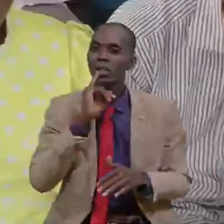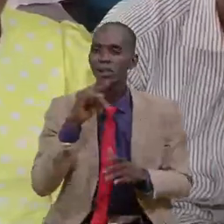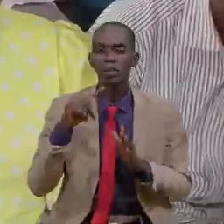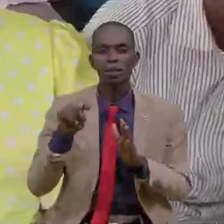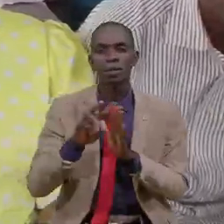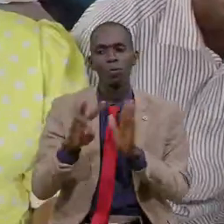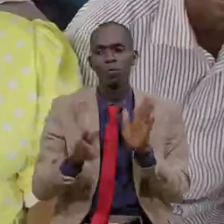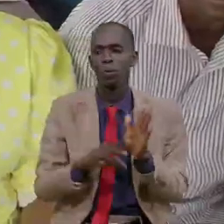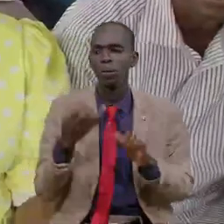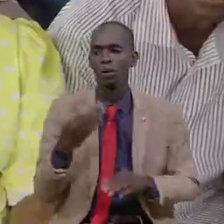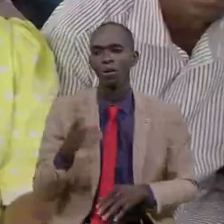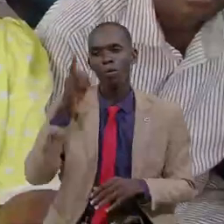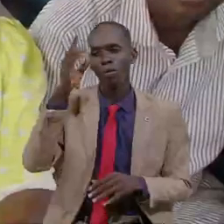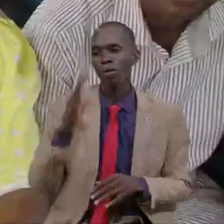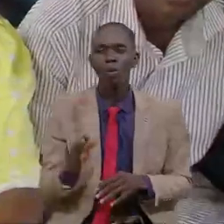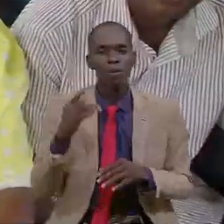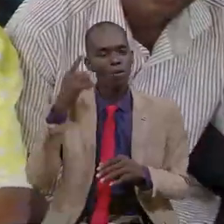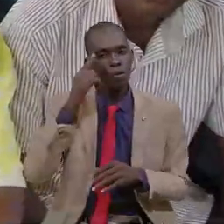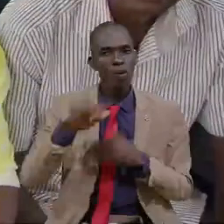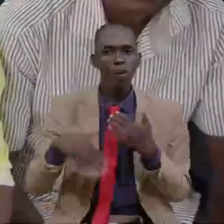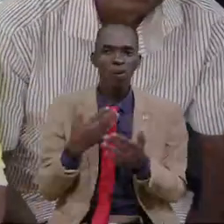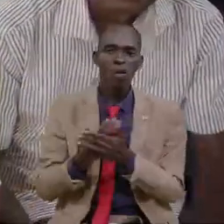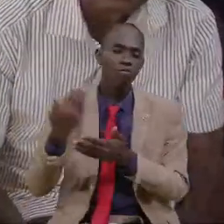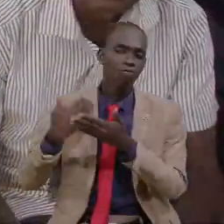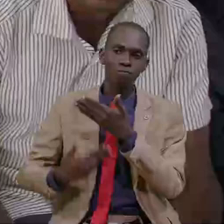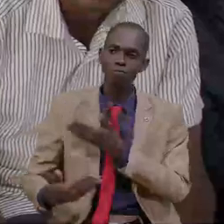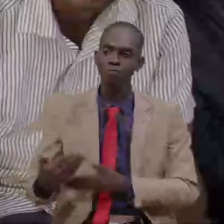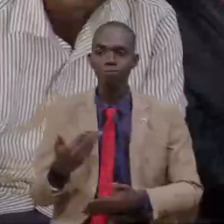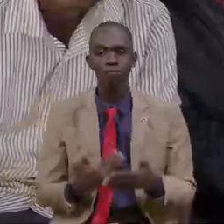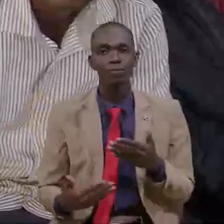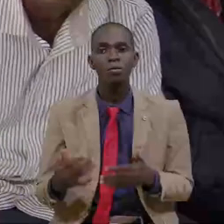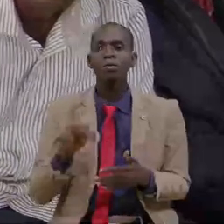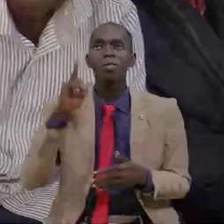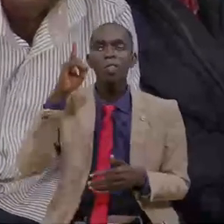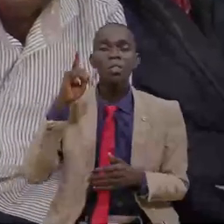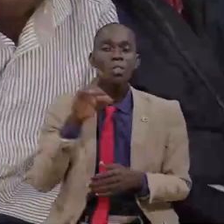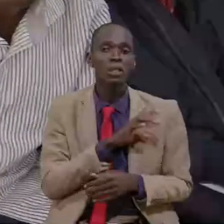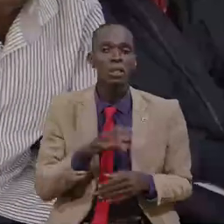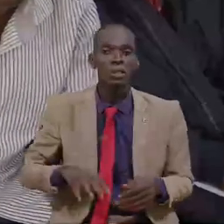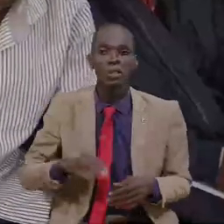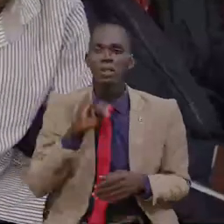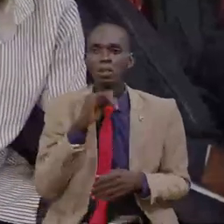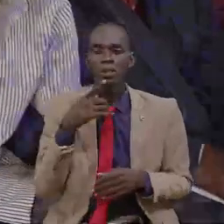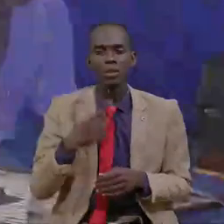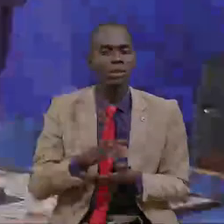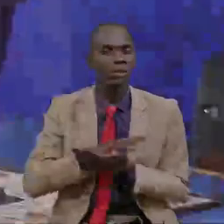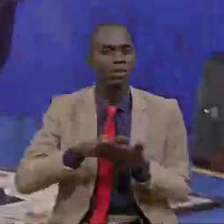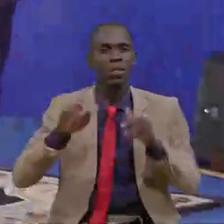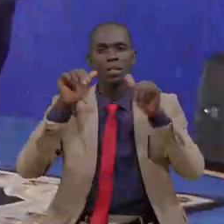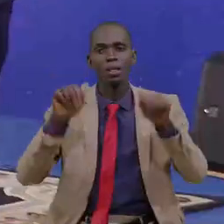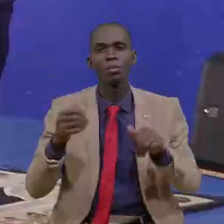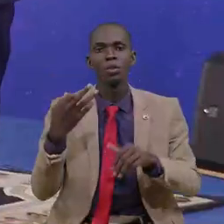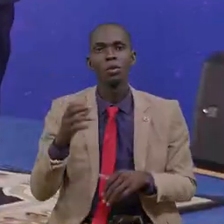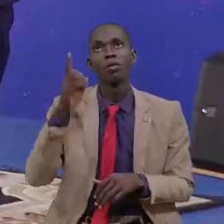dans chaque génération, pour chacun? Oui, parce que Jésus-Christ est l'expression de la volonté de Dieu.